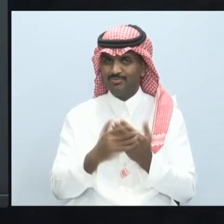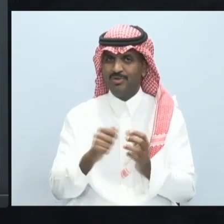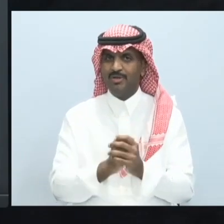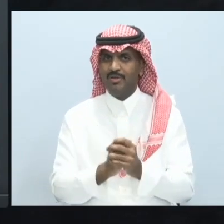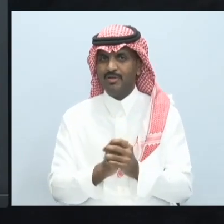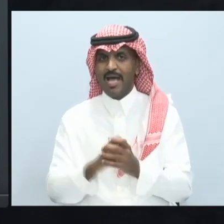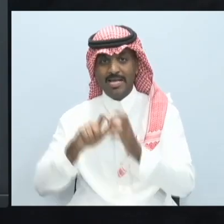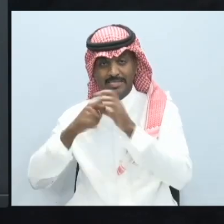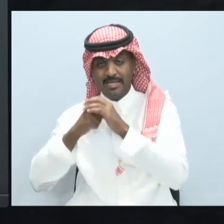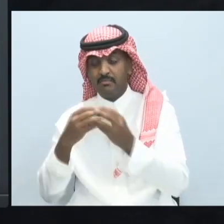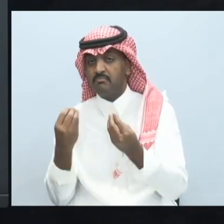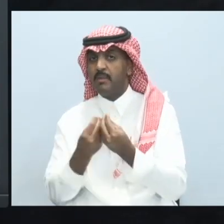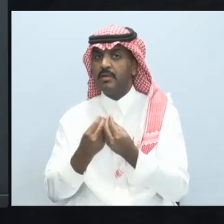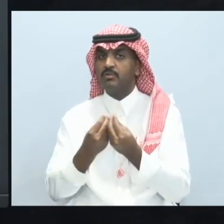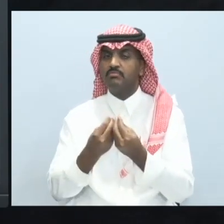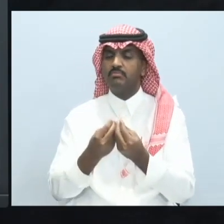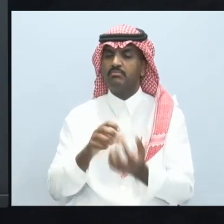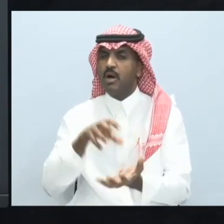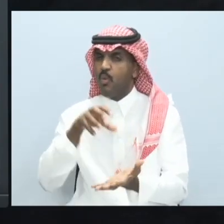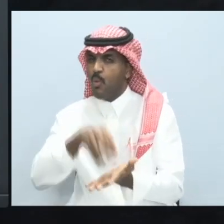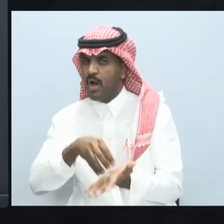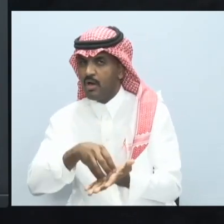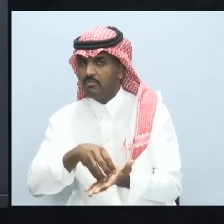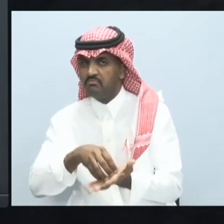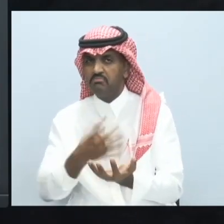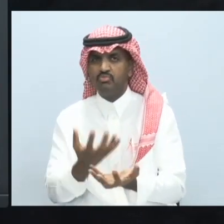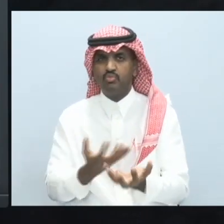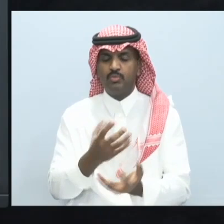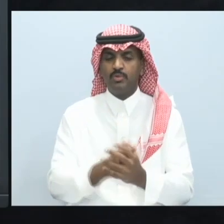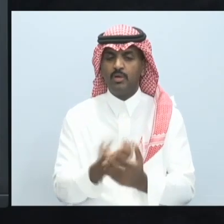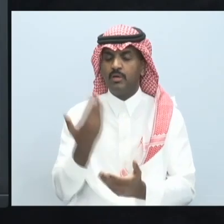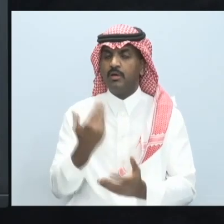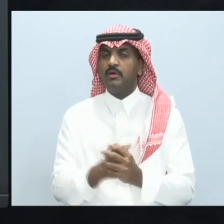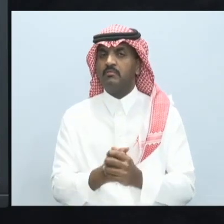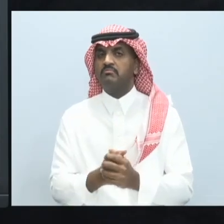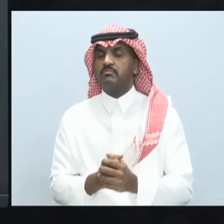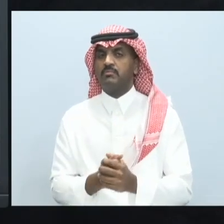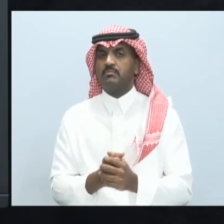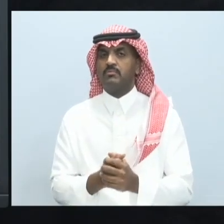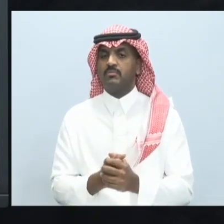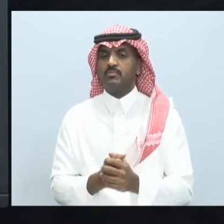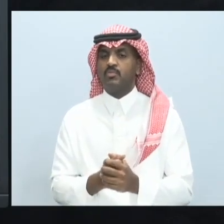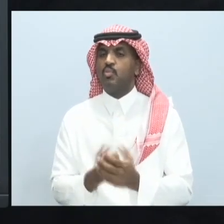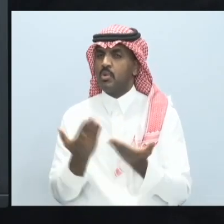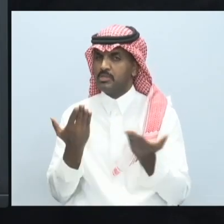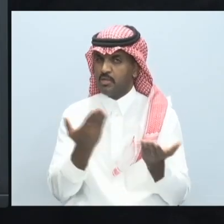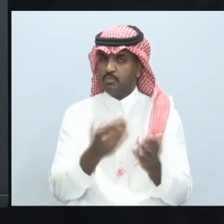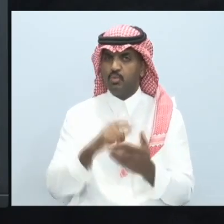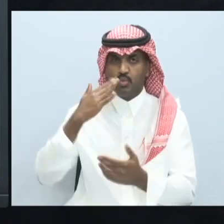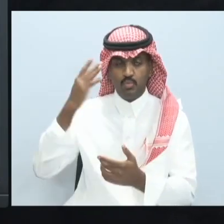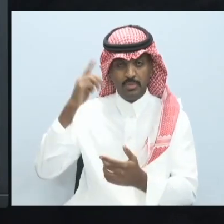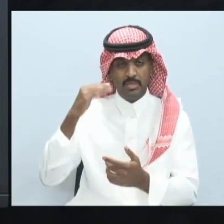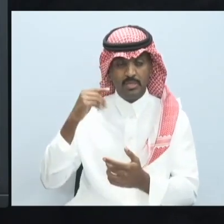الاخر ما وقع منه من امور واصبح هذا في طي الماضي ويستقبل كل من الزوجين